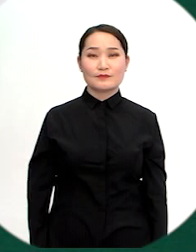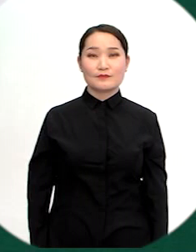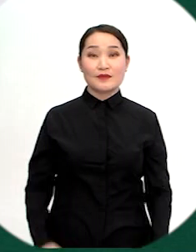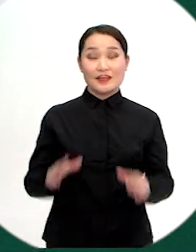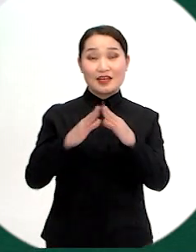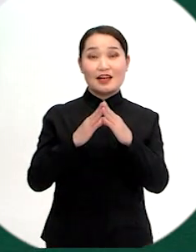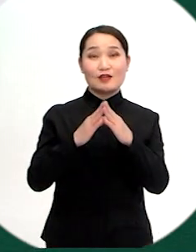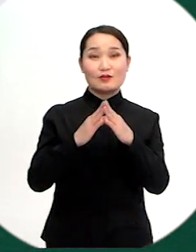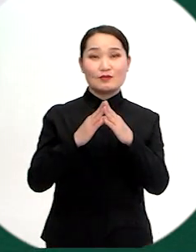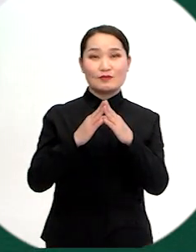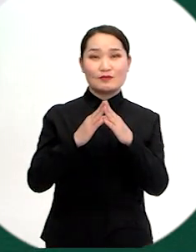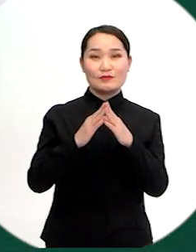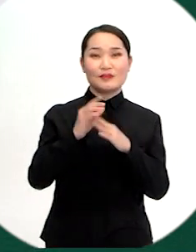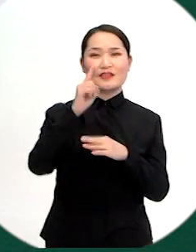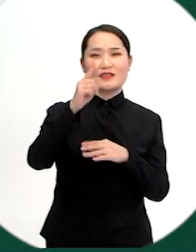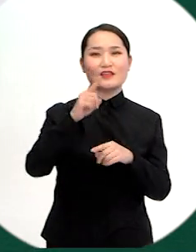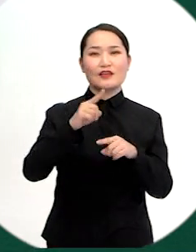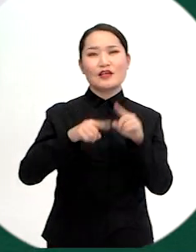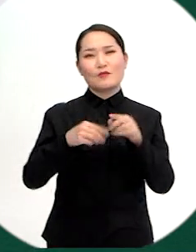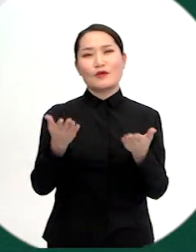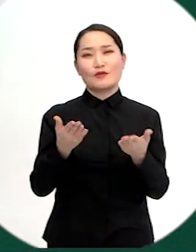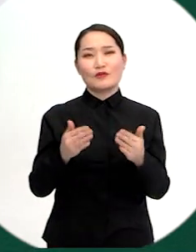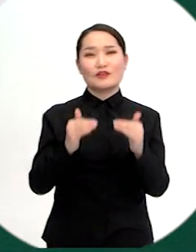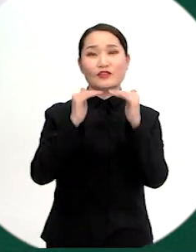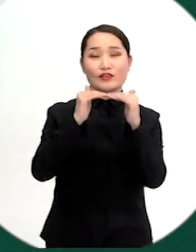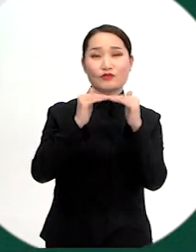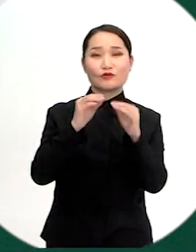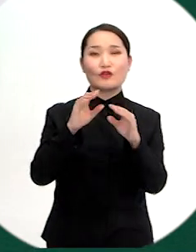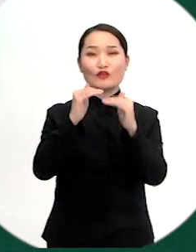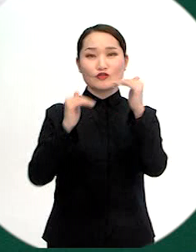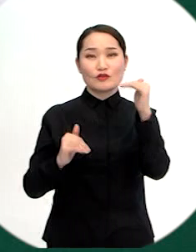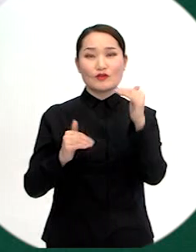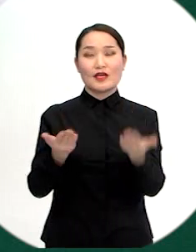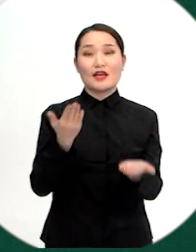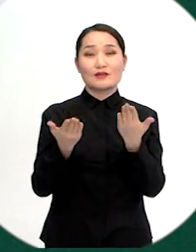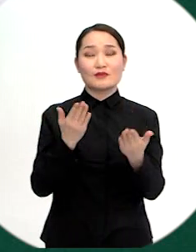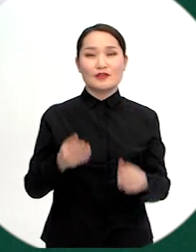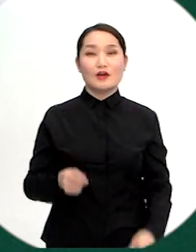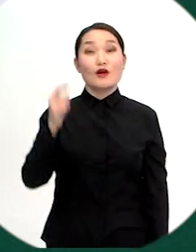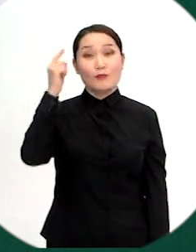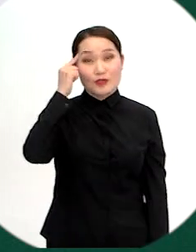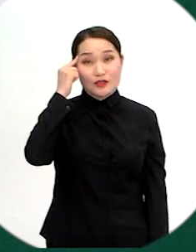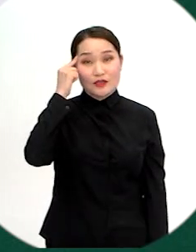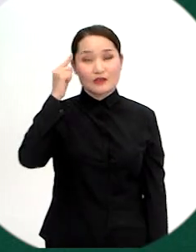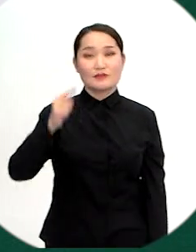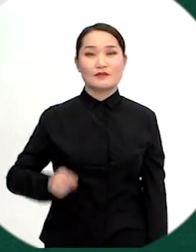12-ыг та нар ямар тоо гэж бодож байна хүүхдүүд ээ? Тэгш болов, сондгой болов? Ботоод үзээрэй.